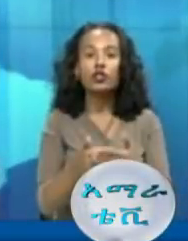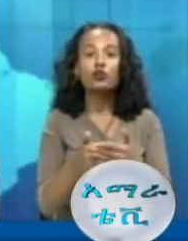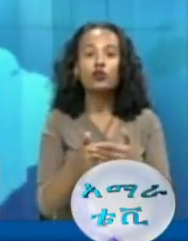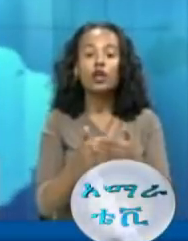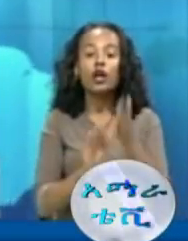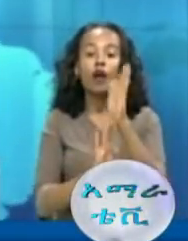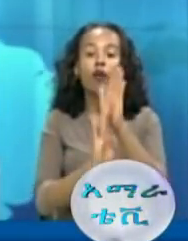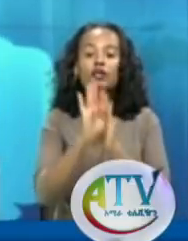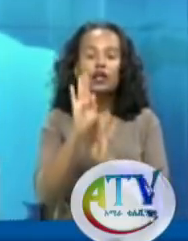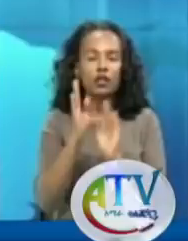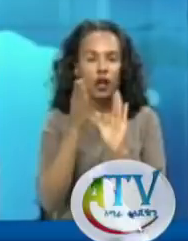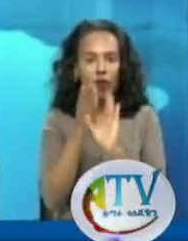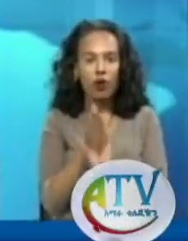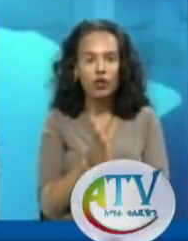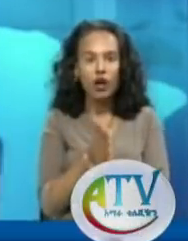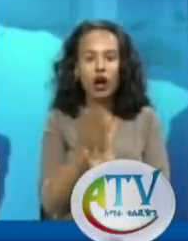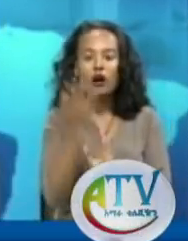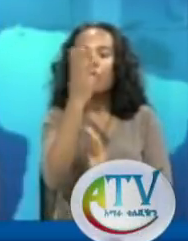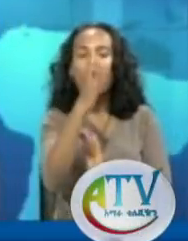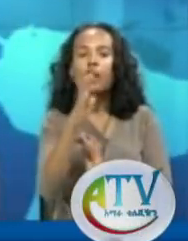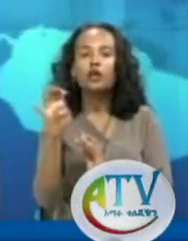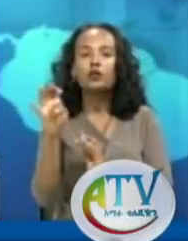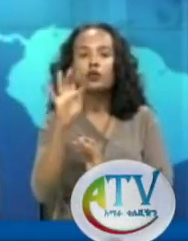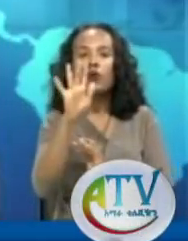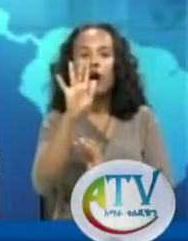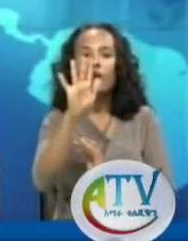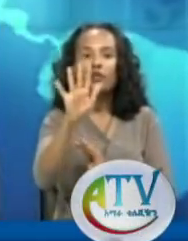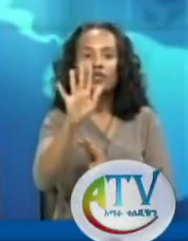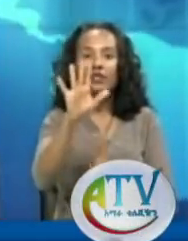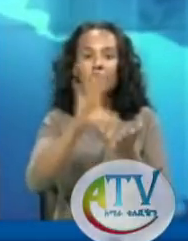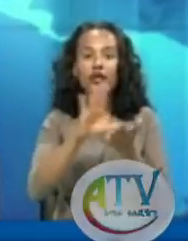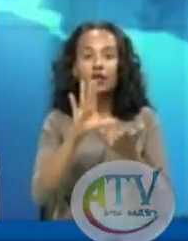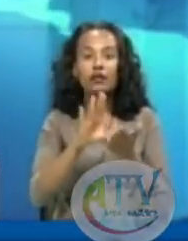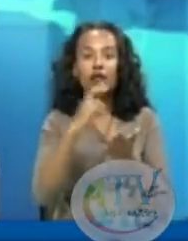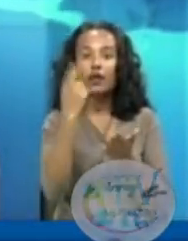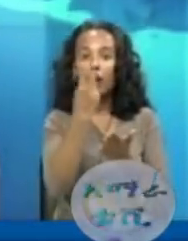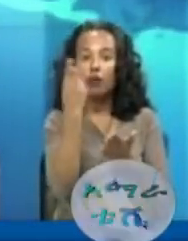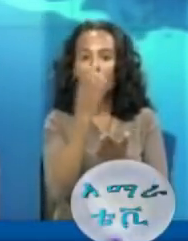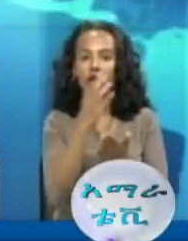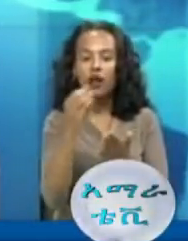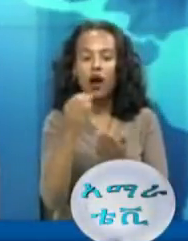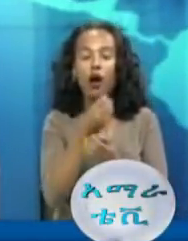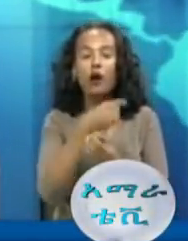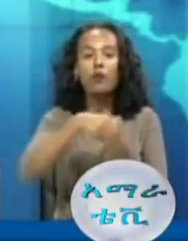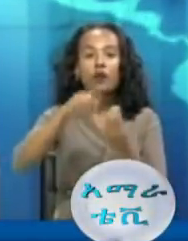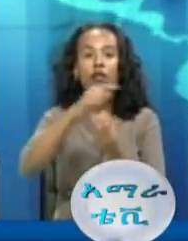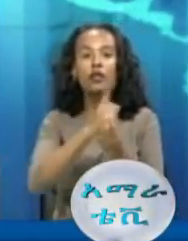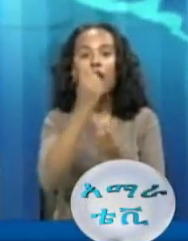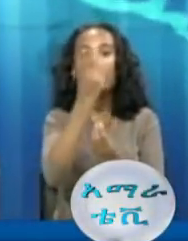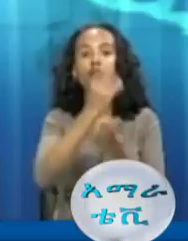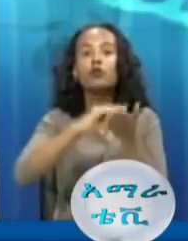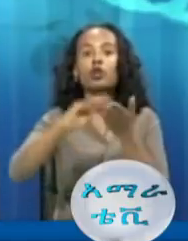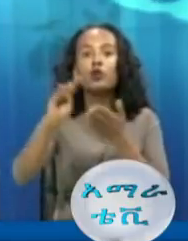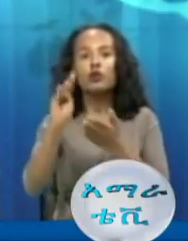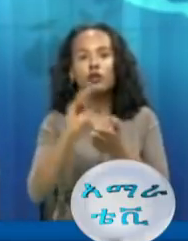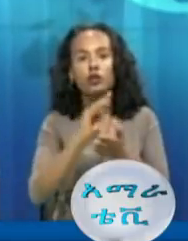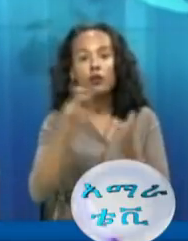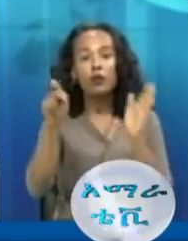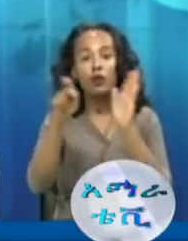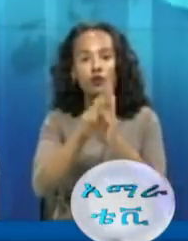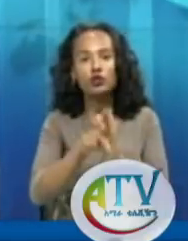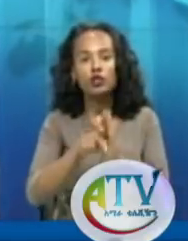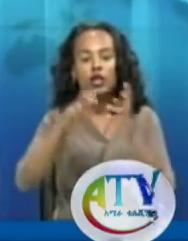ከማሳደግ አኳያ በ405 የገጠር ቀበሌዎችና መንደሮች 1,000,000 ደንበኞችን